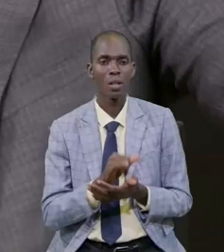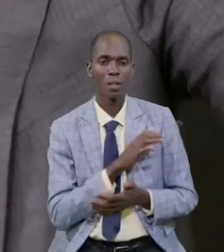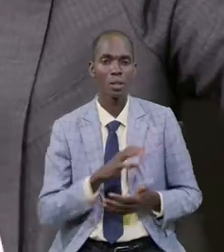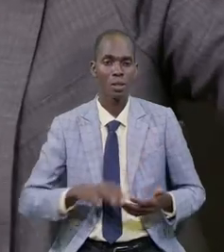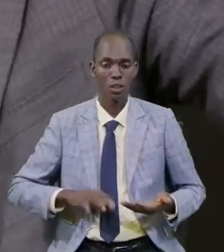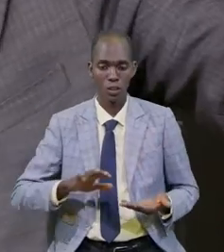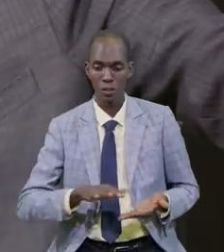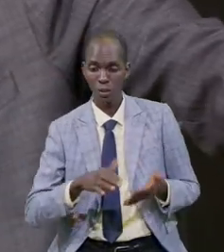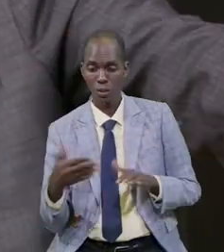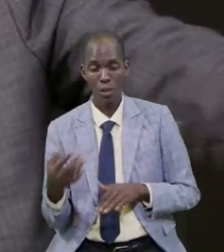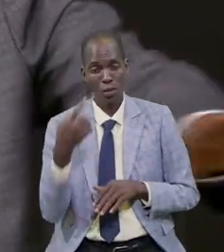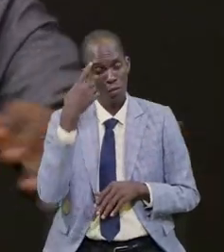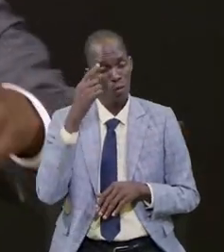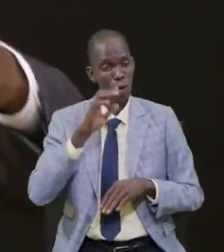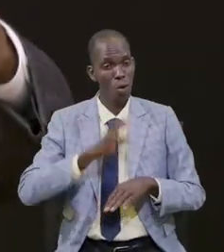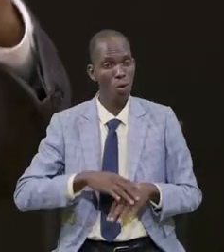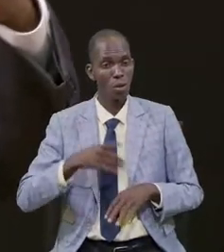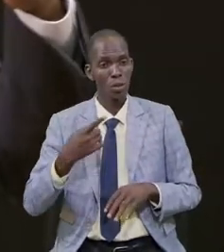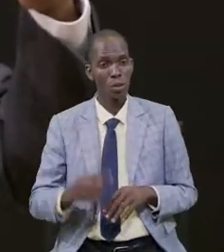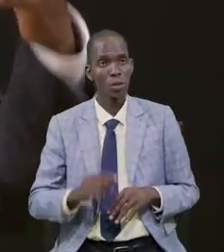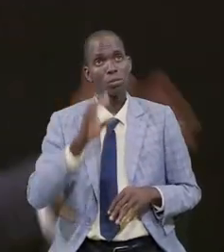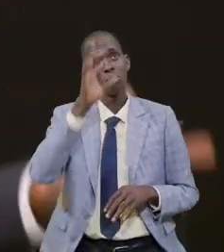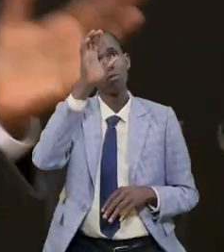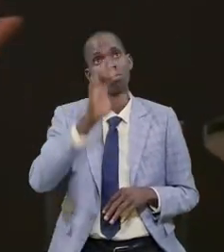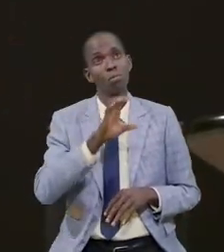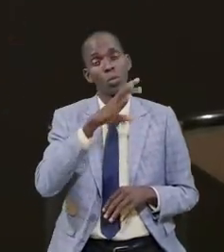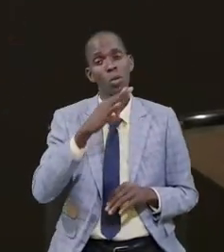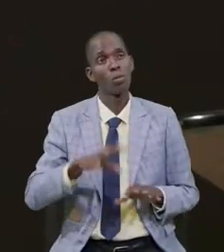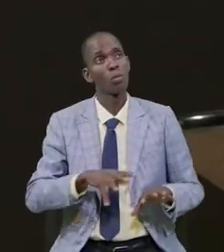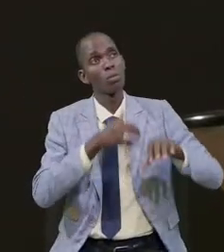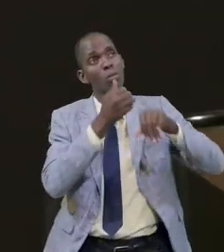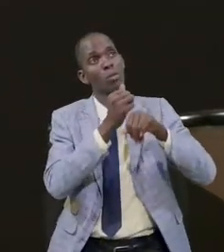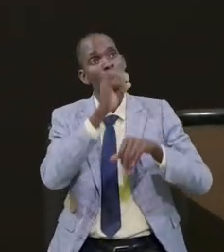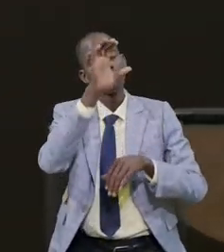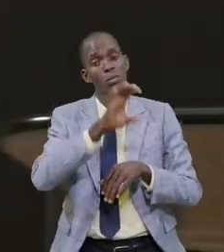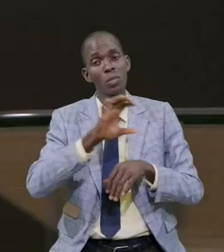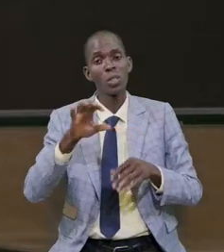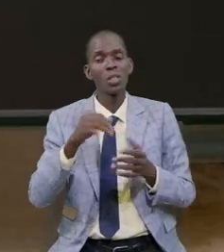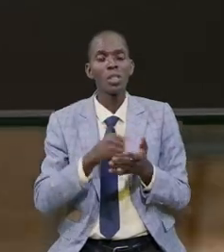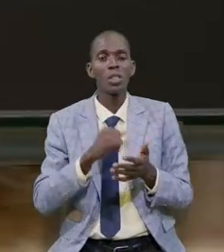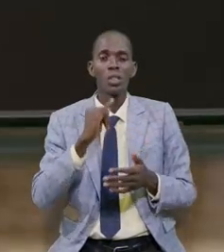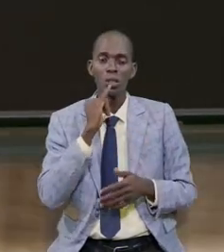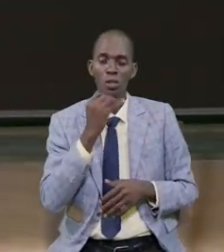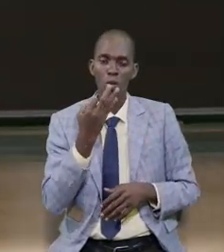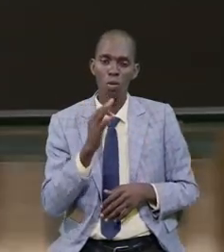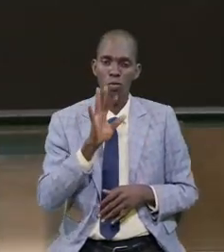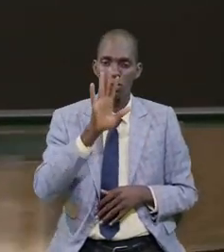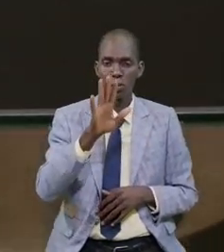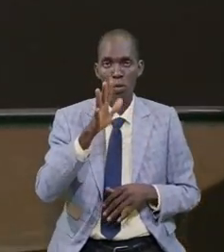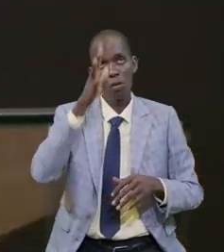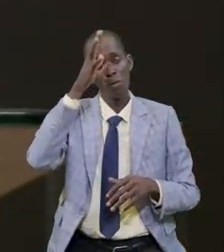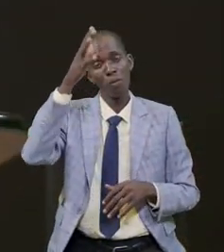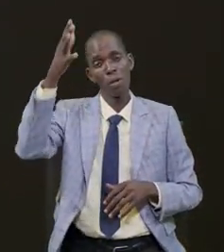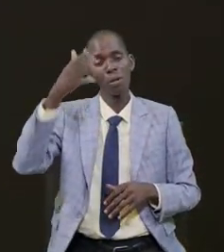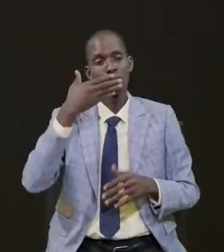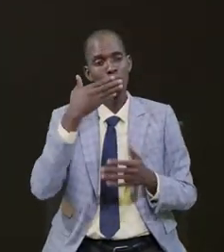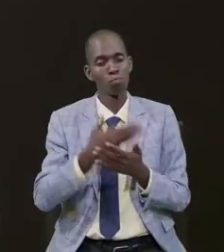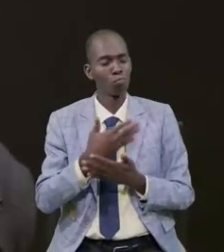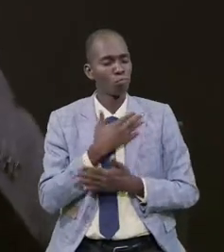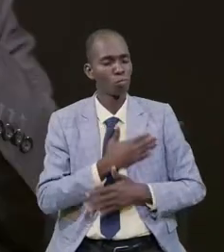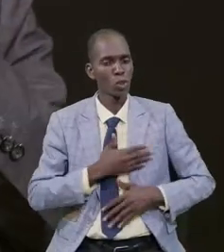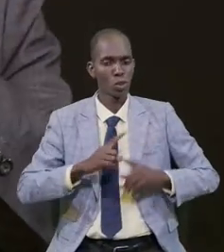est mort et ce qu'il a prouvé à la croix du calvaire. Alors, c'est dit ici que, car votre Père a